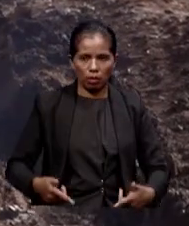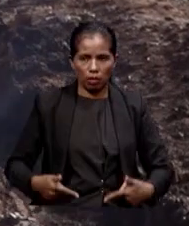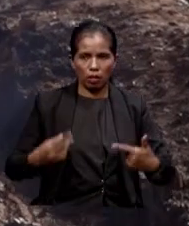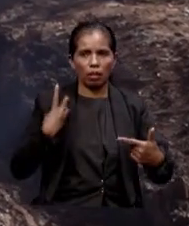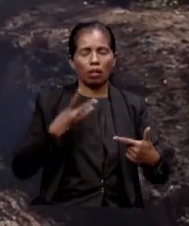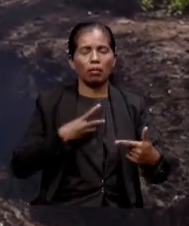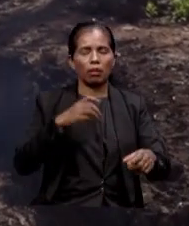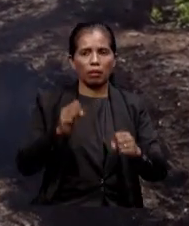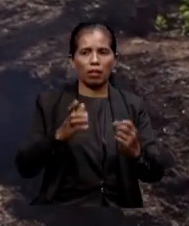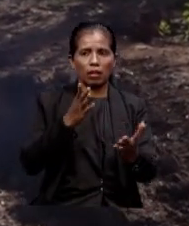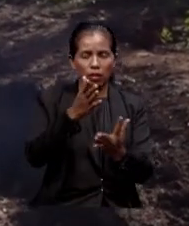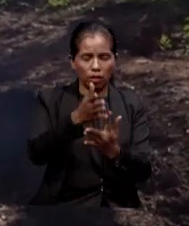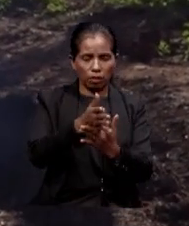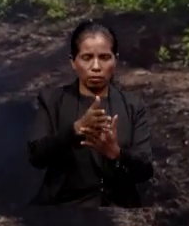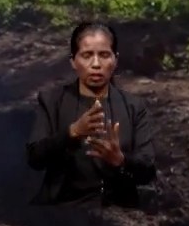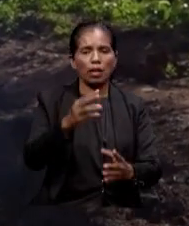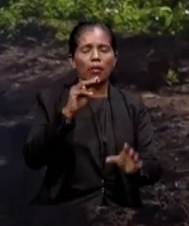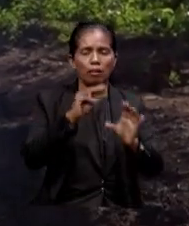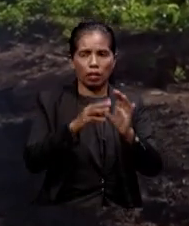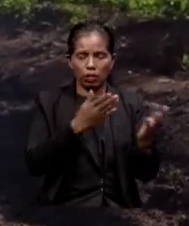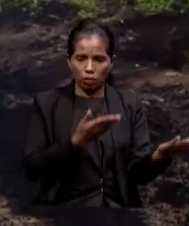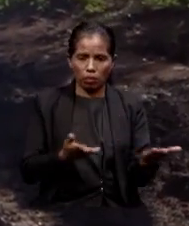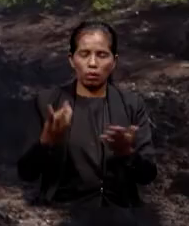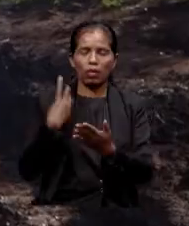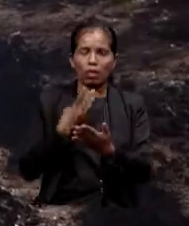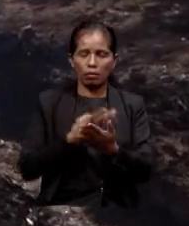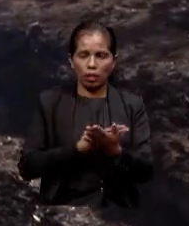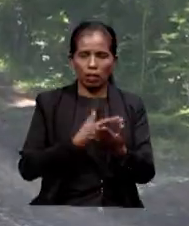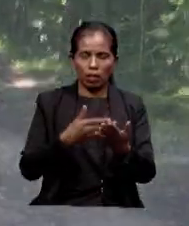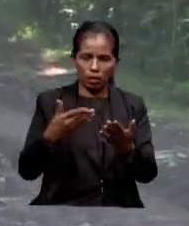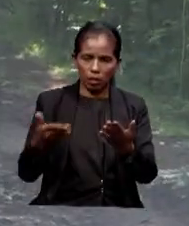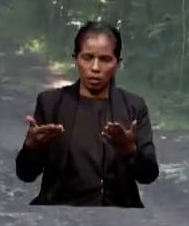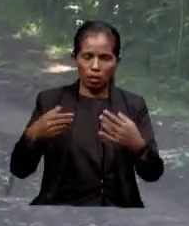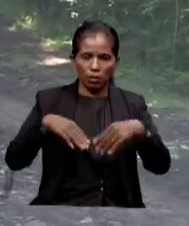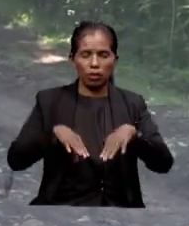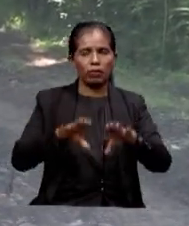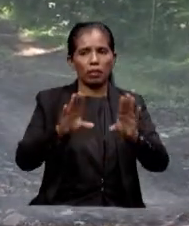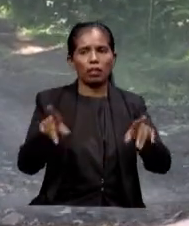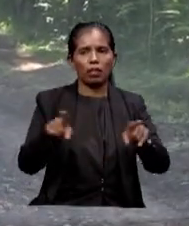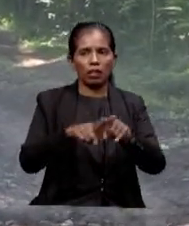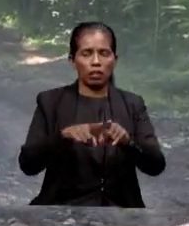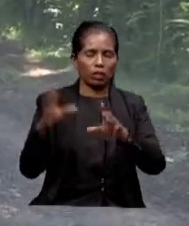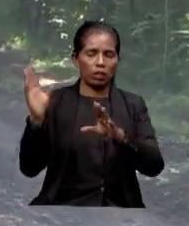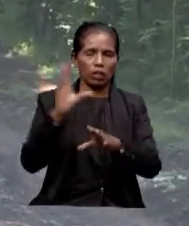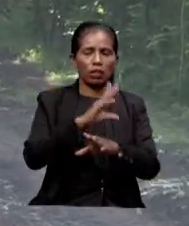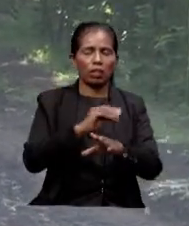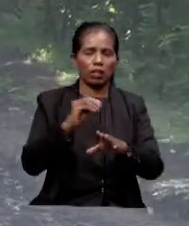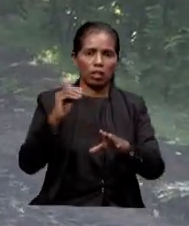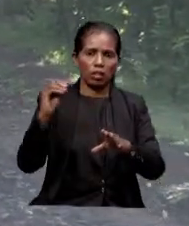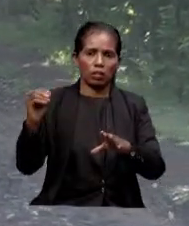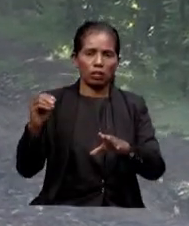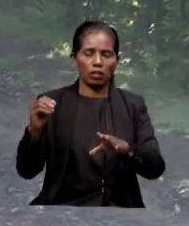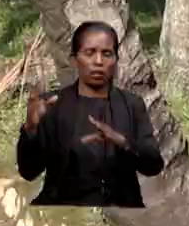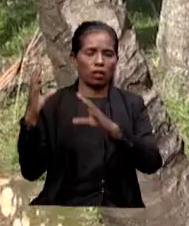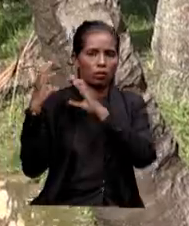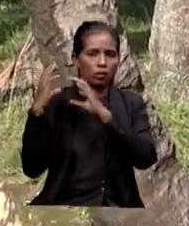bele acesso ba mercado hodi lori aminia produksi nebe komunidade idane iha hane sanu kami e